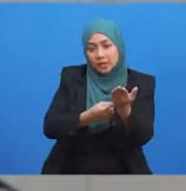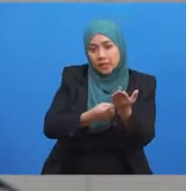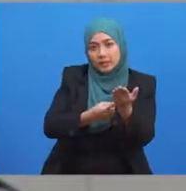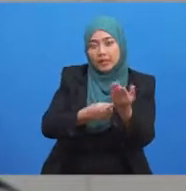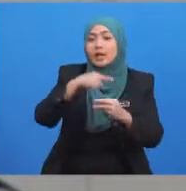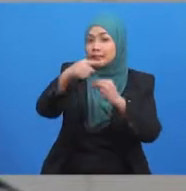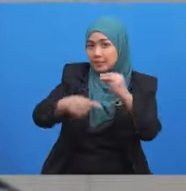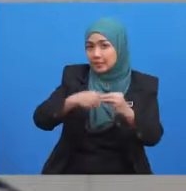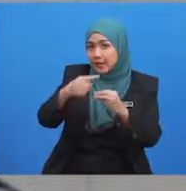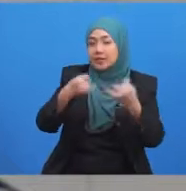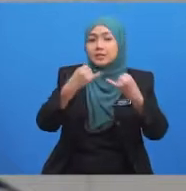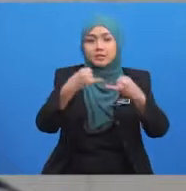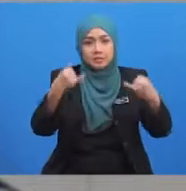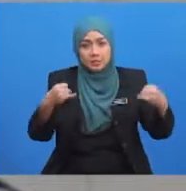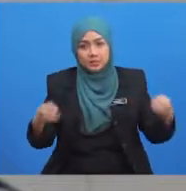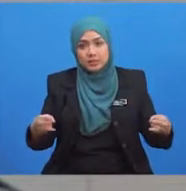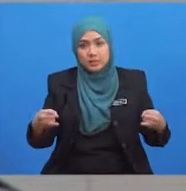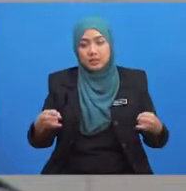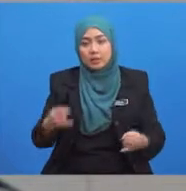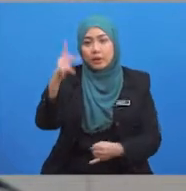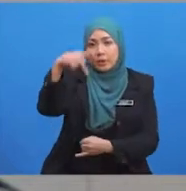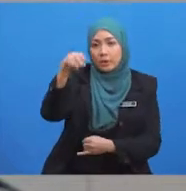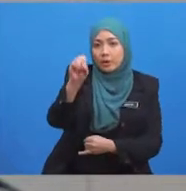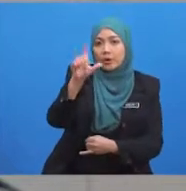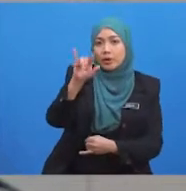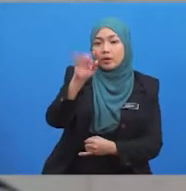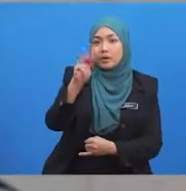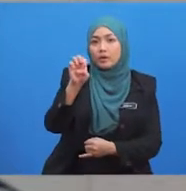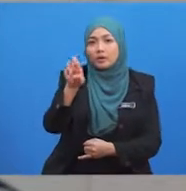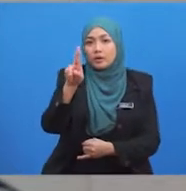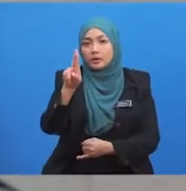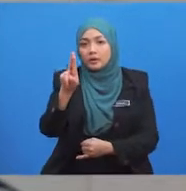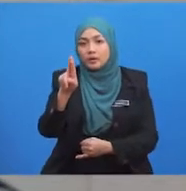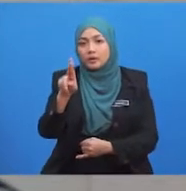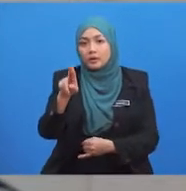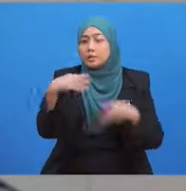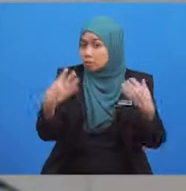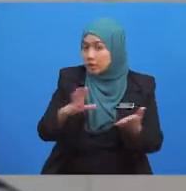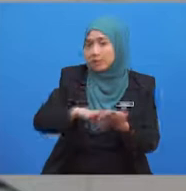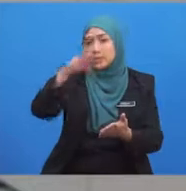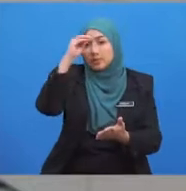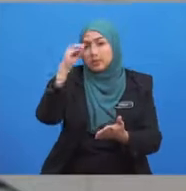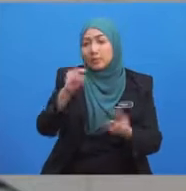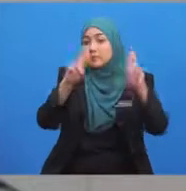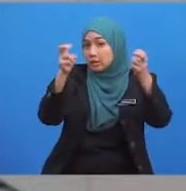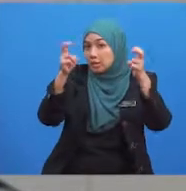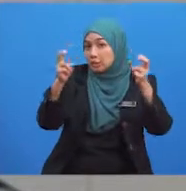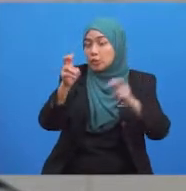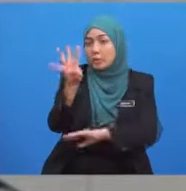mengenai jenis polimer yang telah kita pelajari dalam bab 4 Sains Tingkatan